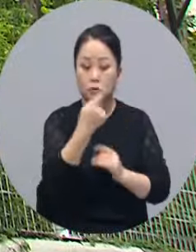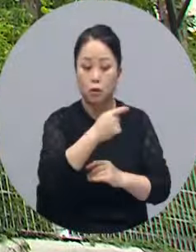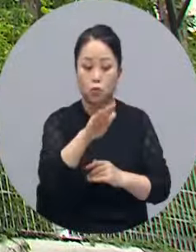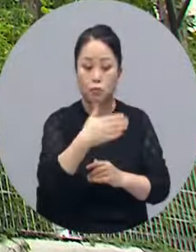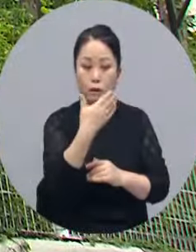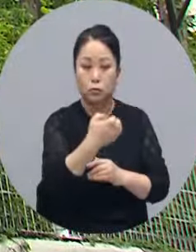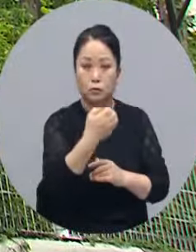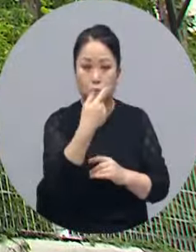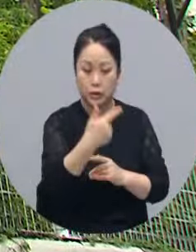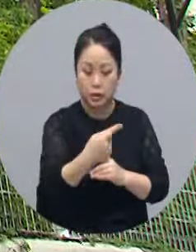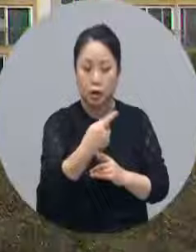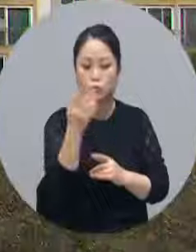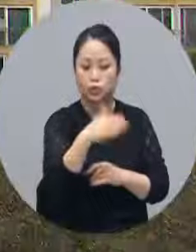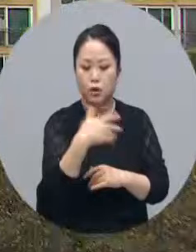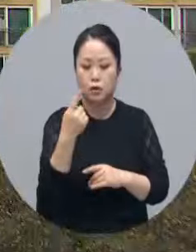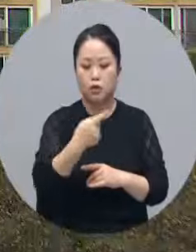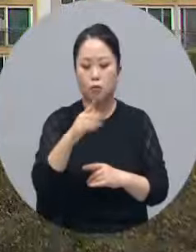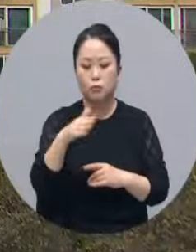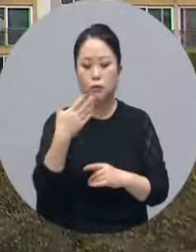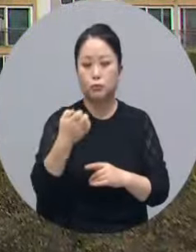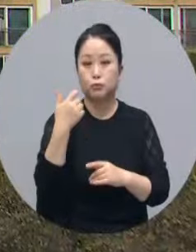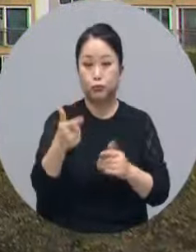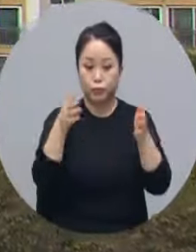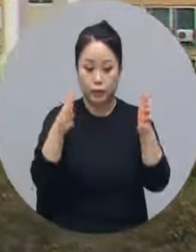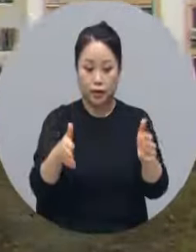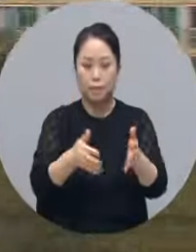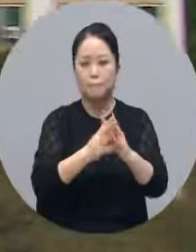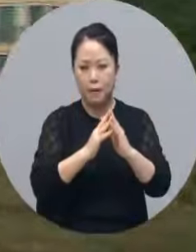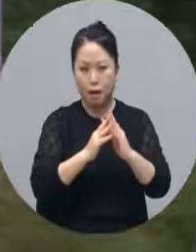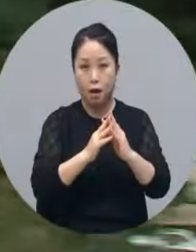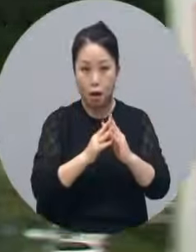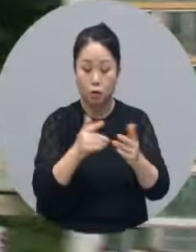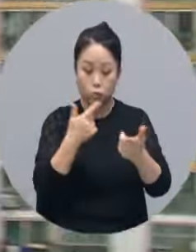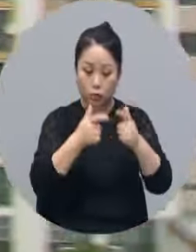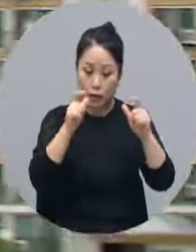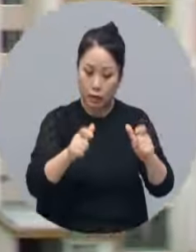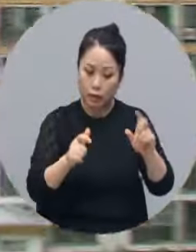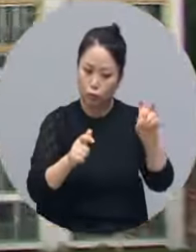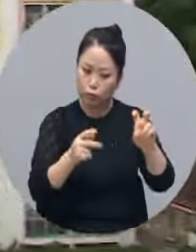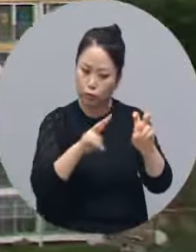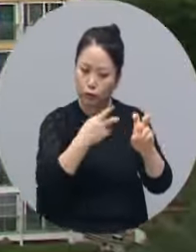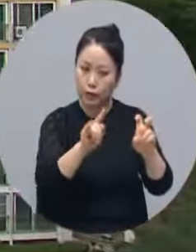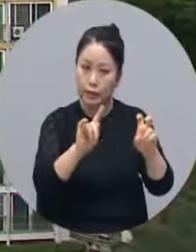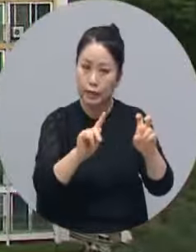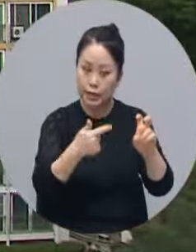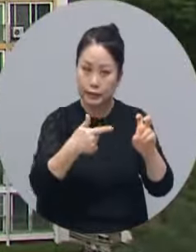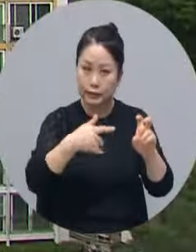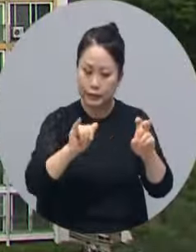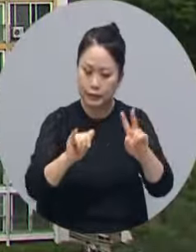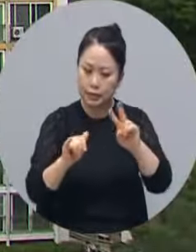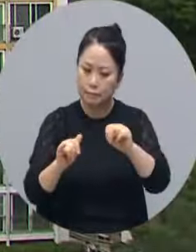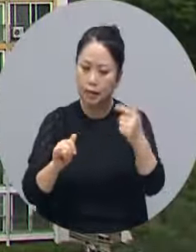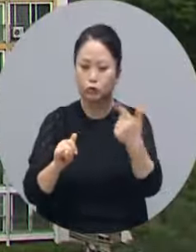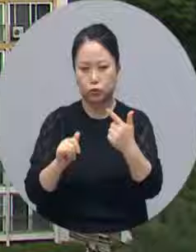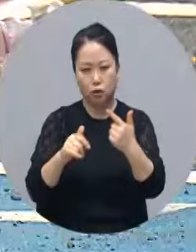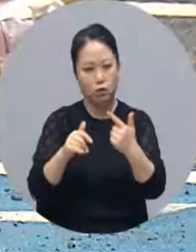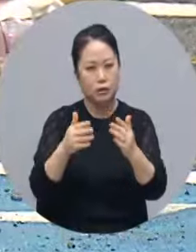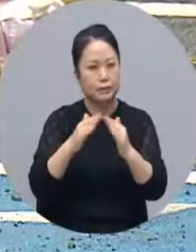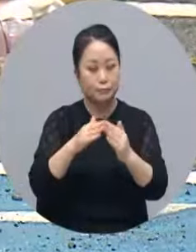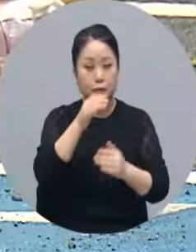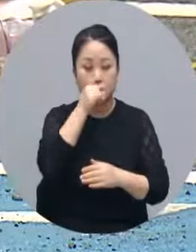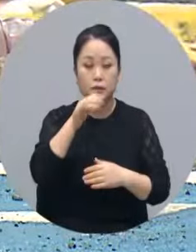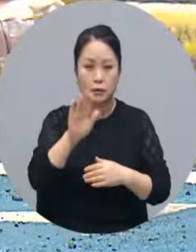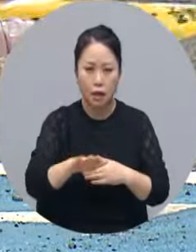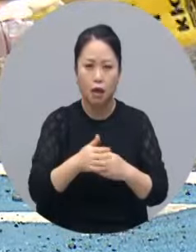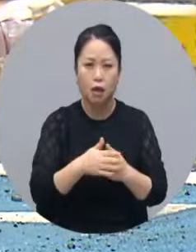지어졌습니다. 부산에선 20개 단지 2만 6천여 가구가 있는데 대다수가 지은 지 30년이 넘어 시설 노후화